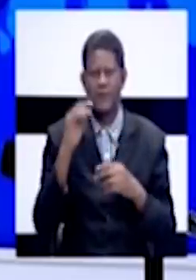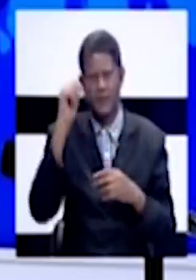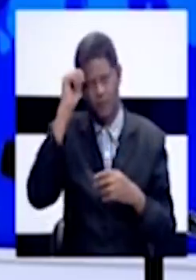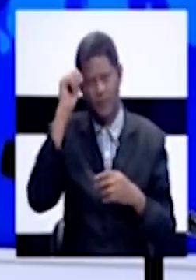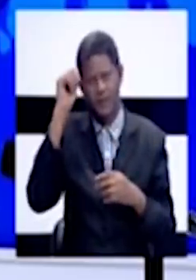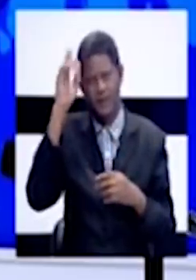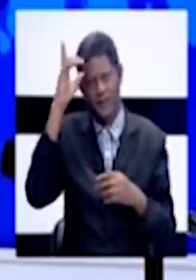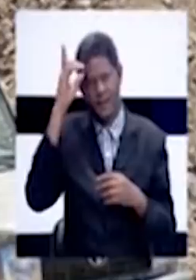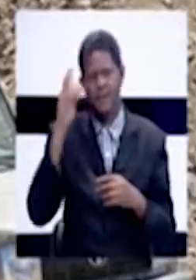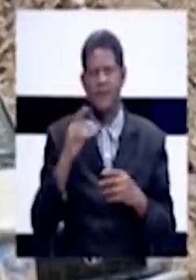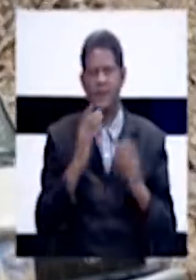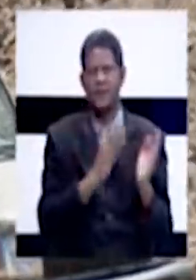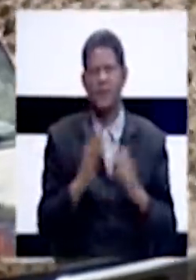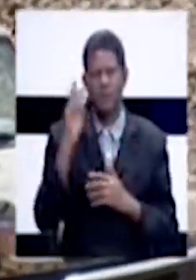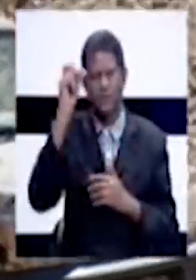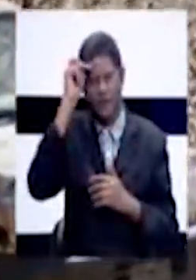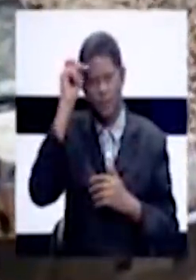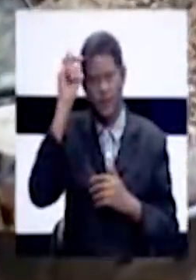دام رايحيا